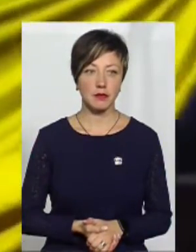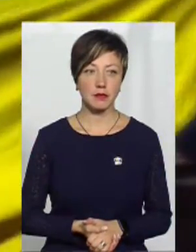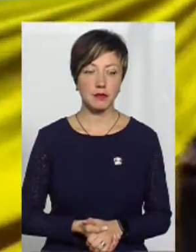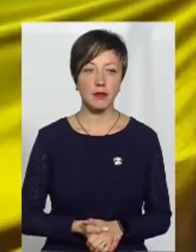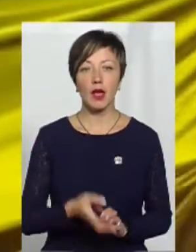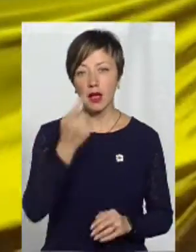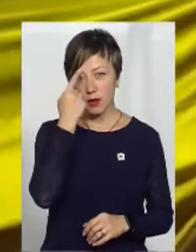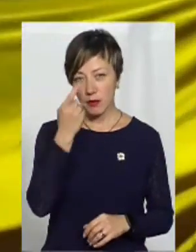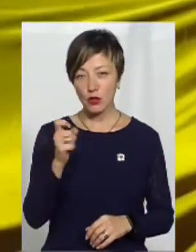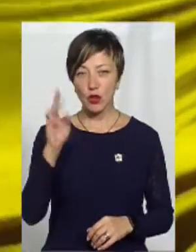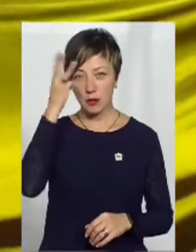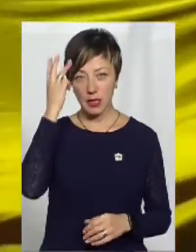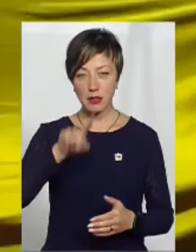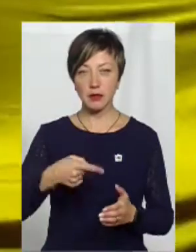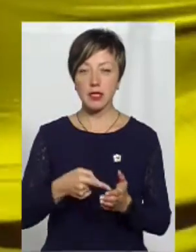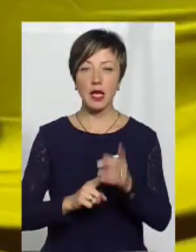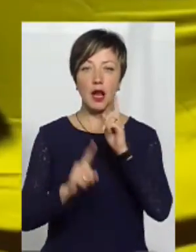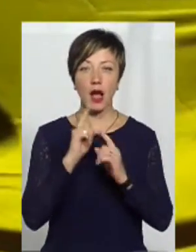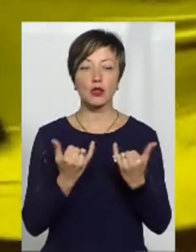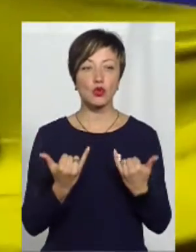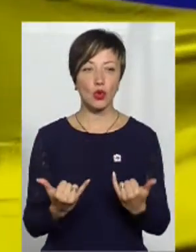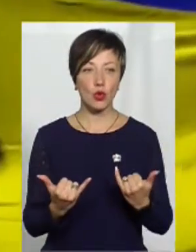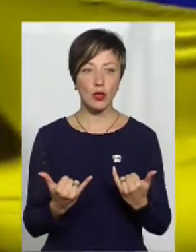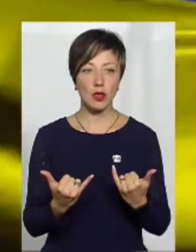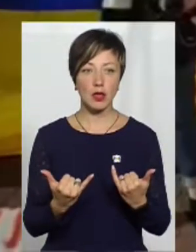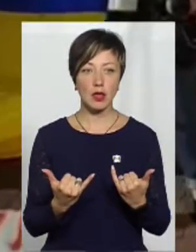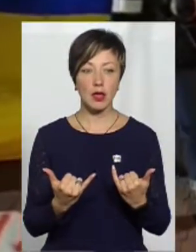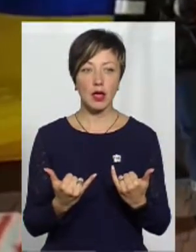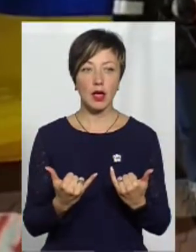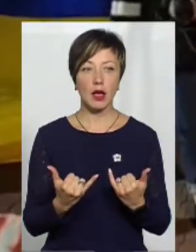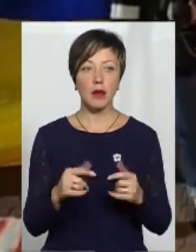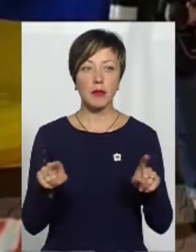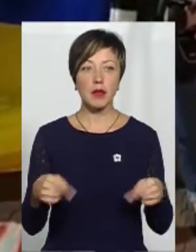Повідомити, що в Хмельницькій міській раді сьогодні Леся ставила